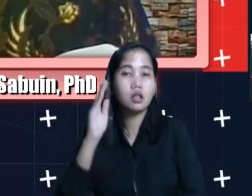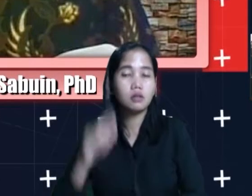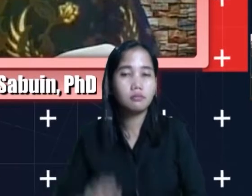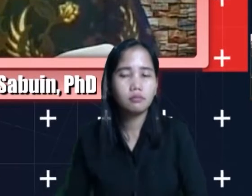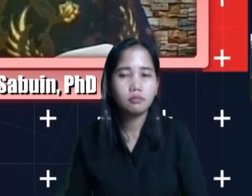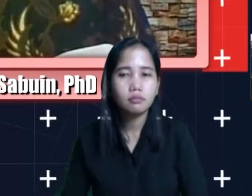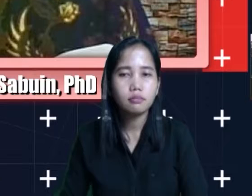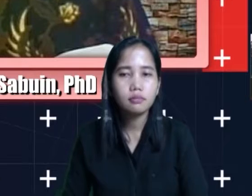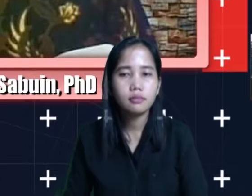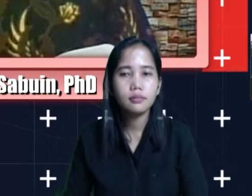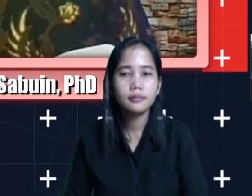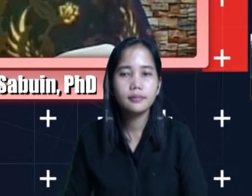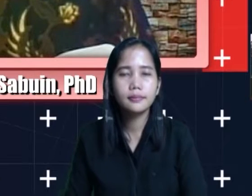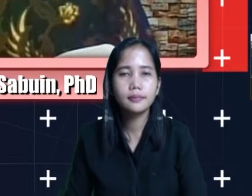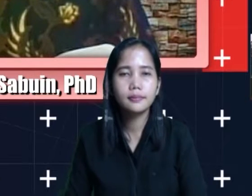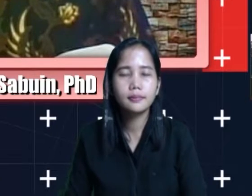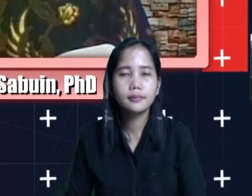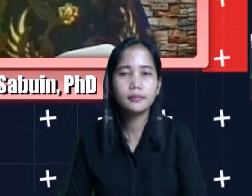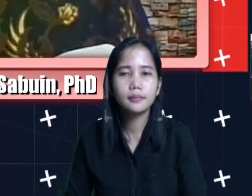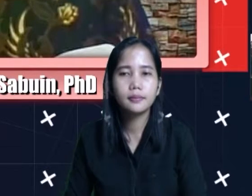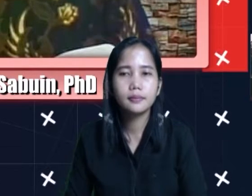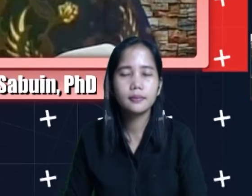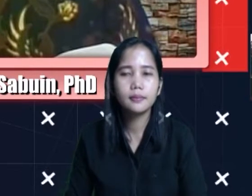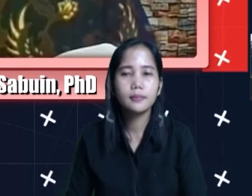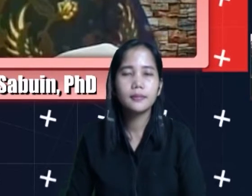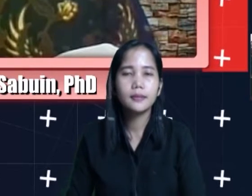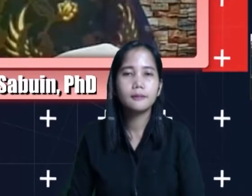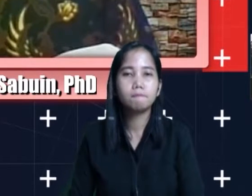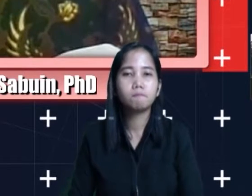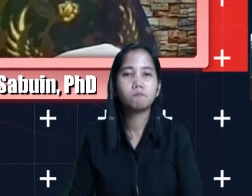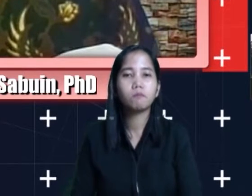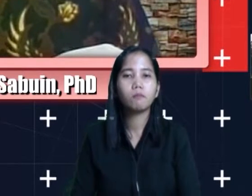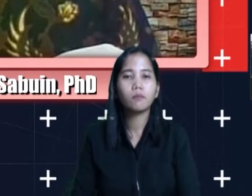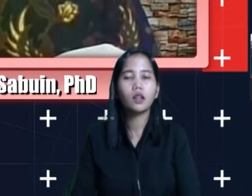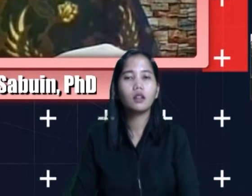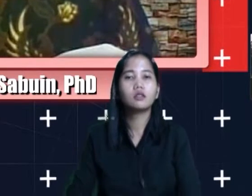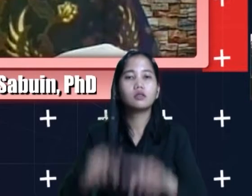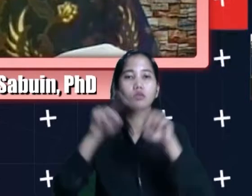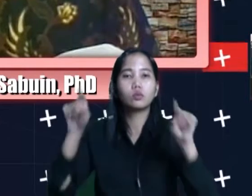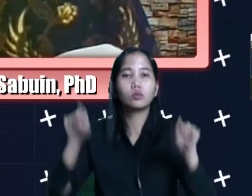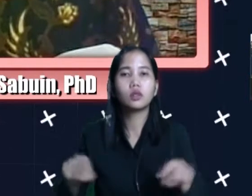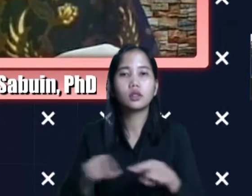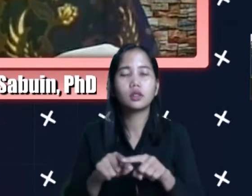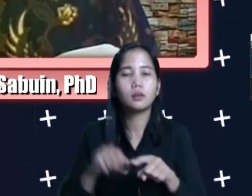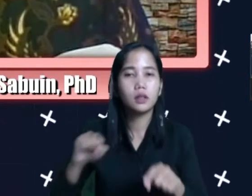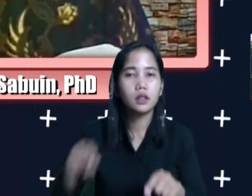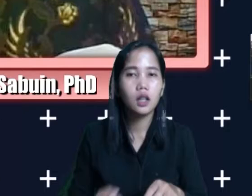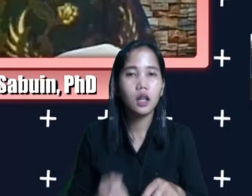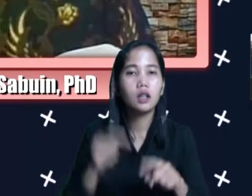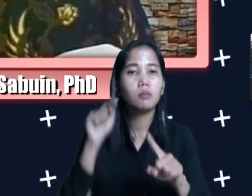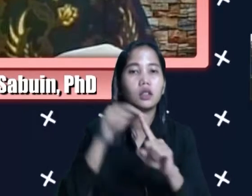Rasul Paulus di dalam menulis surat kepada jemaat di Filipi dan surat kepada jemaat di Efesus, Rasul